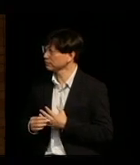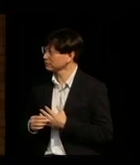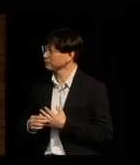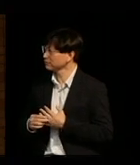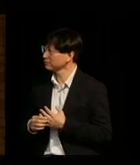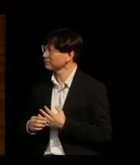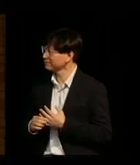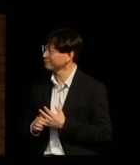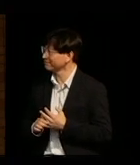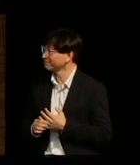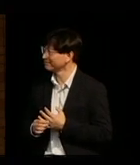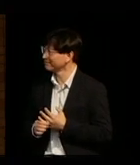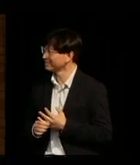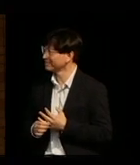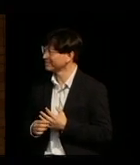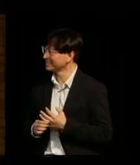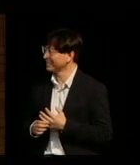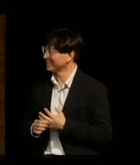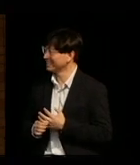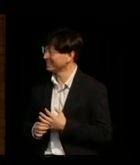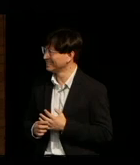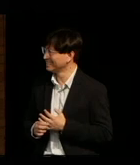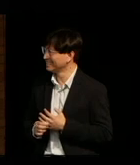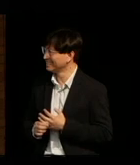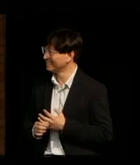e alto CAP